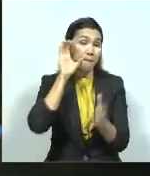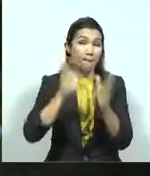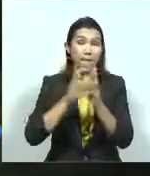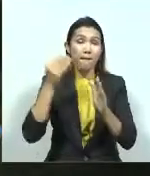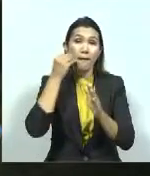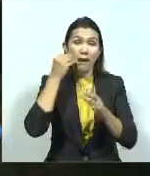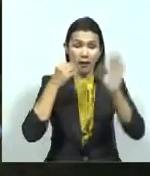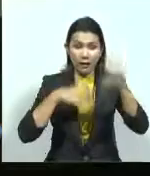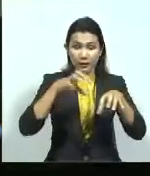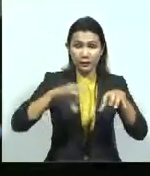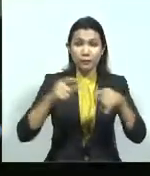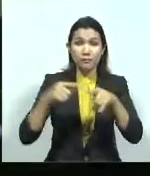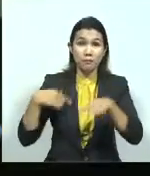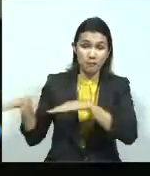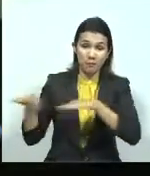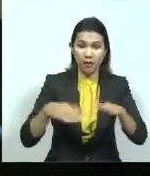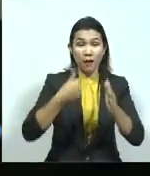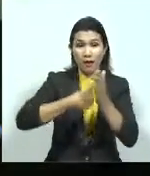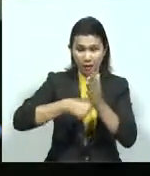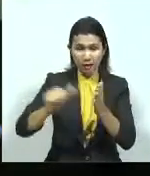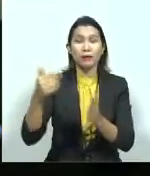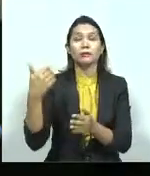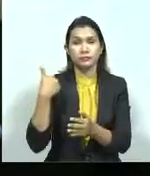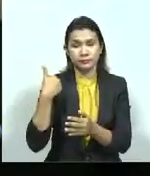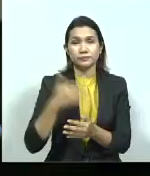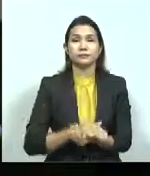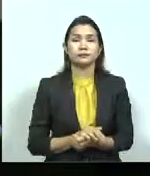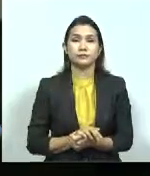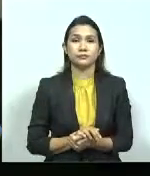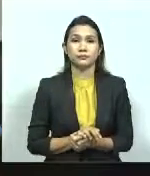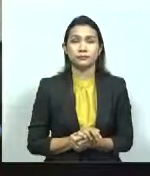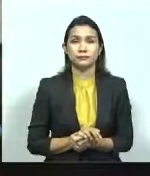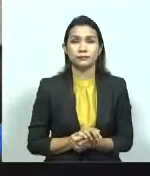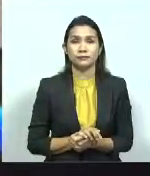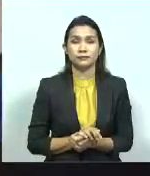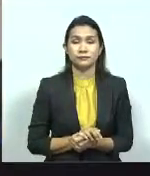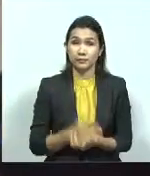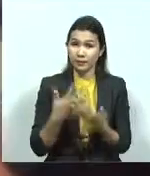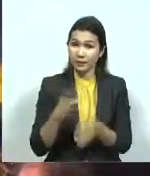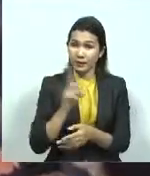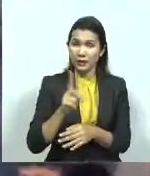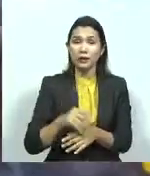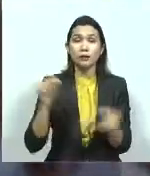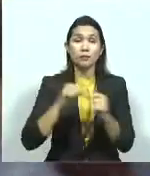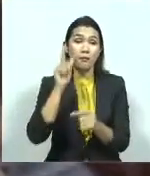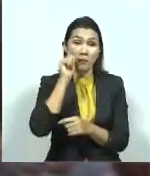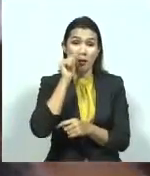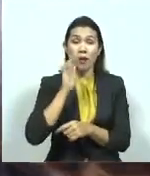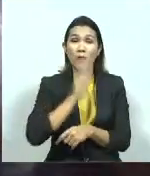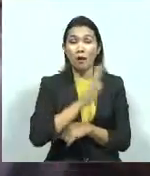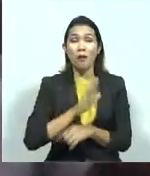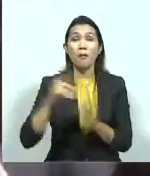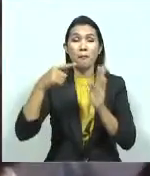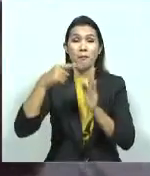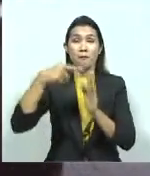มู่บ้านเมืองทองที่จะเตรียมไว้ขายเพื่อชดใช้หนี้ด้วยค่ะส่วนประเด็นที่มารดาของนางสาวแพรวาได้